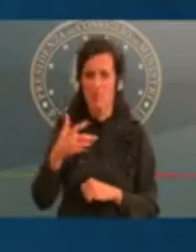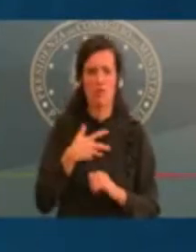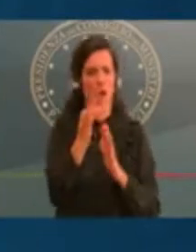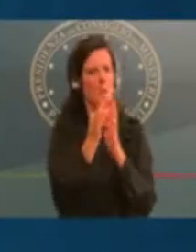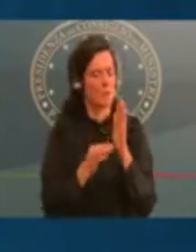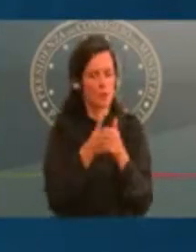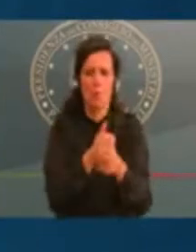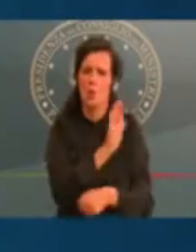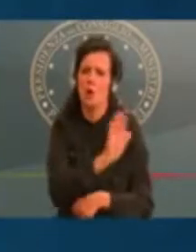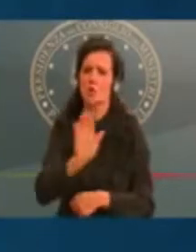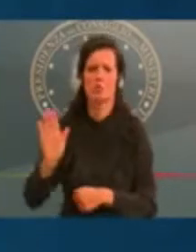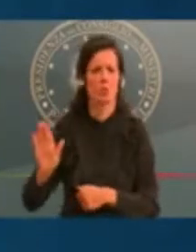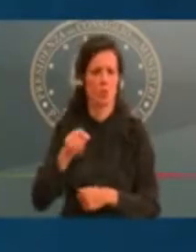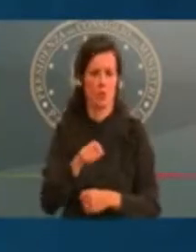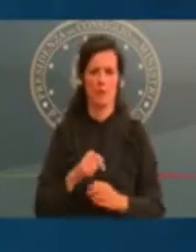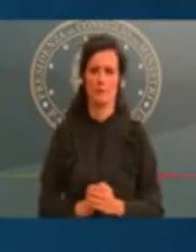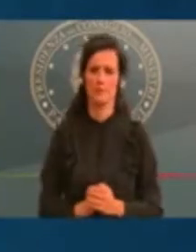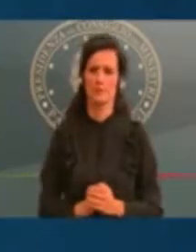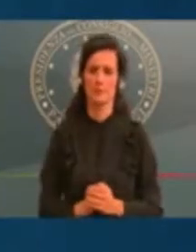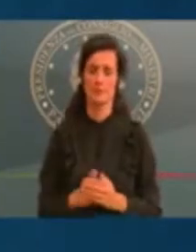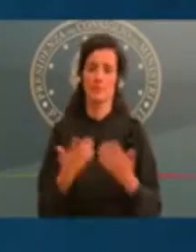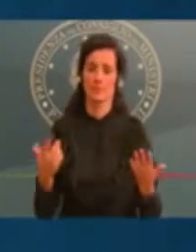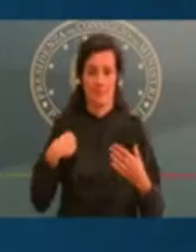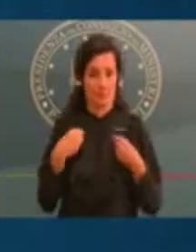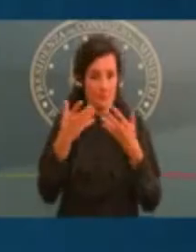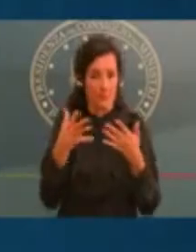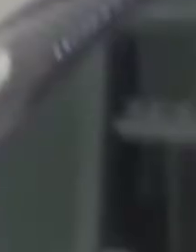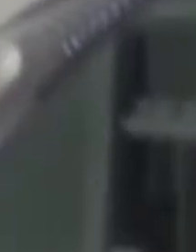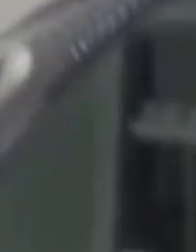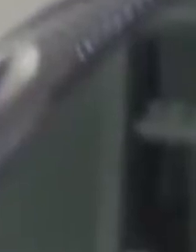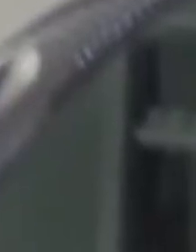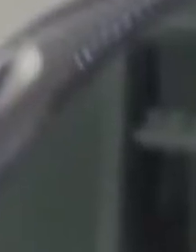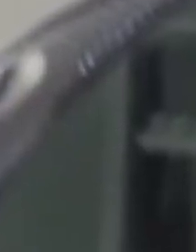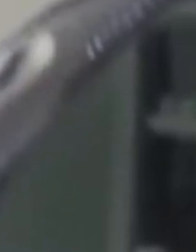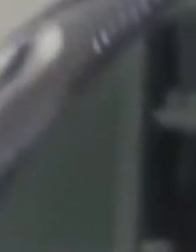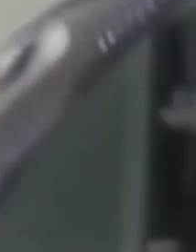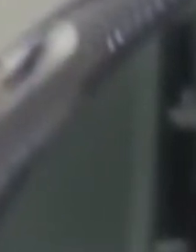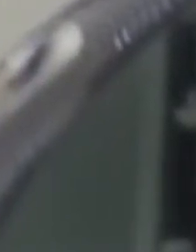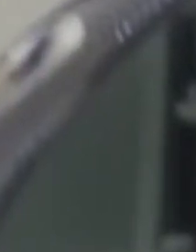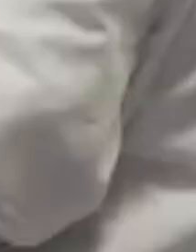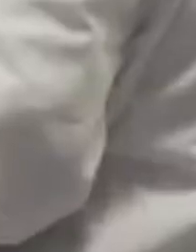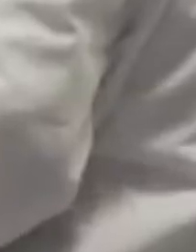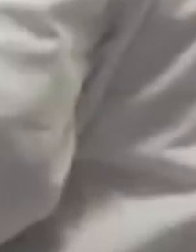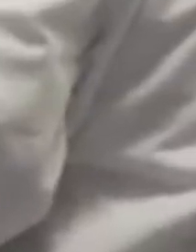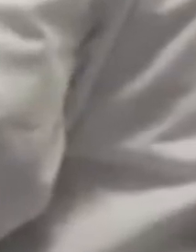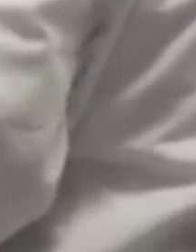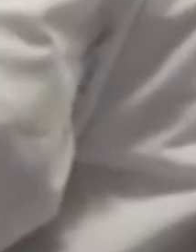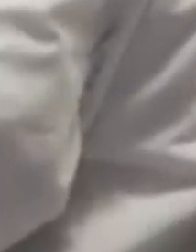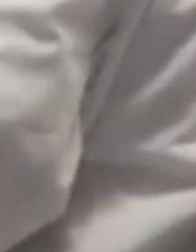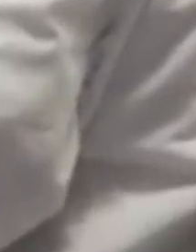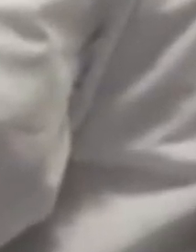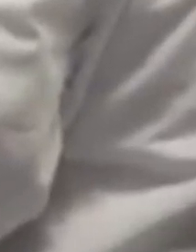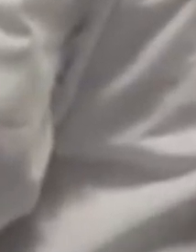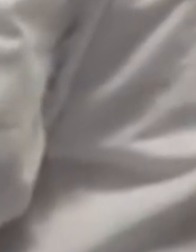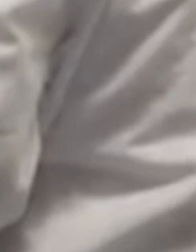dell'istituto superiore di sanità slitta rispetto ai tempi annunciati nella fase iii validazione dei dati a parte delle stesse regioni